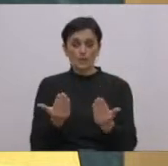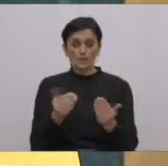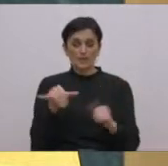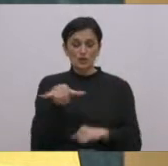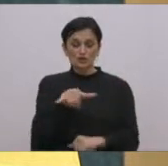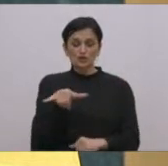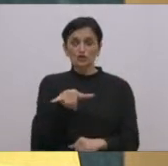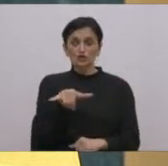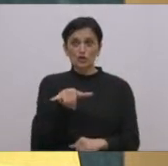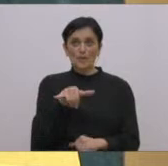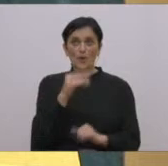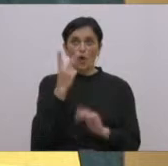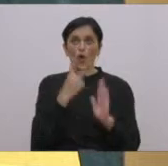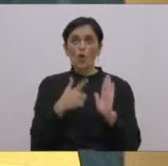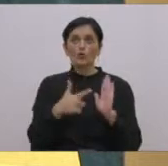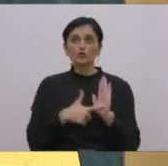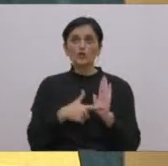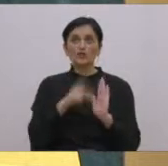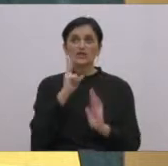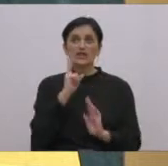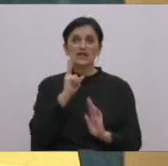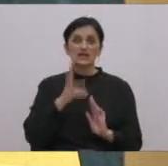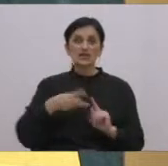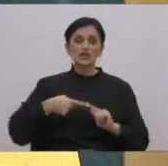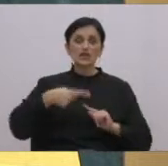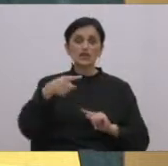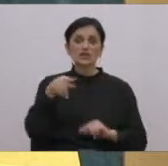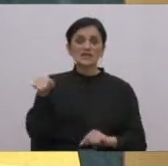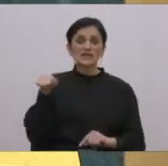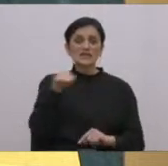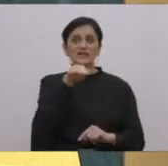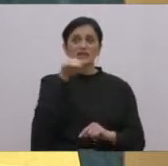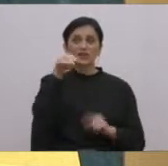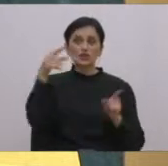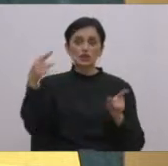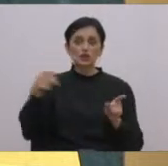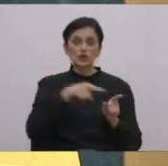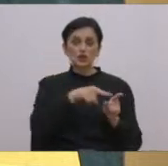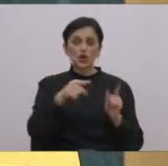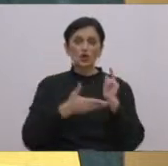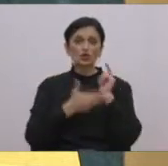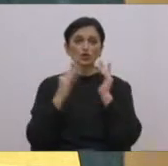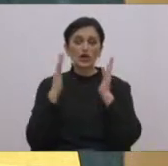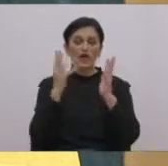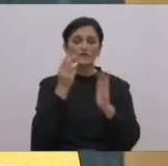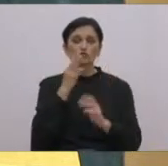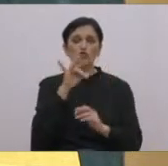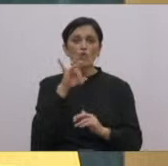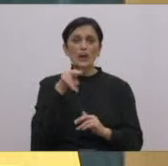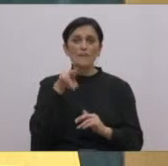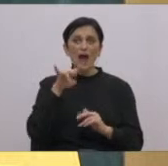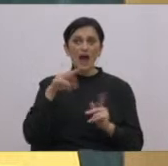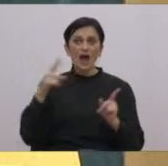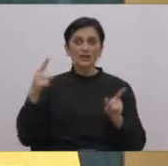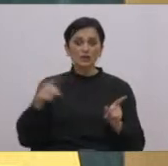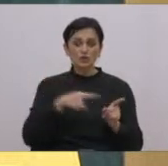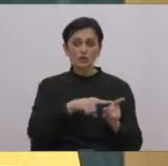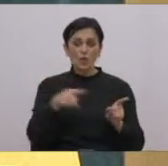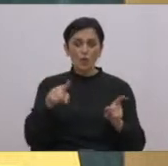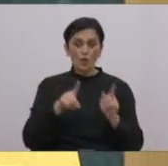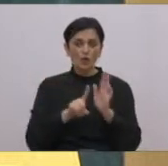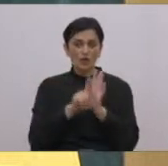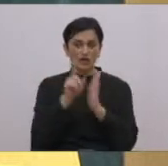șabat, mohta, ozdașut kilometriani, ricotis monacuetis, heavy, șorapanis monacuetis,